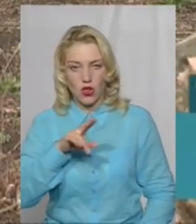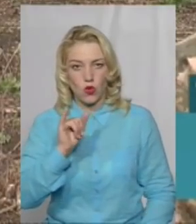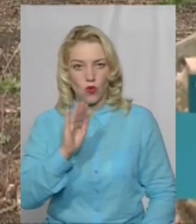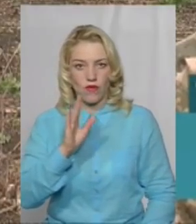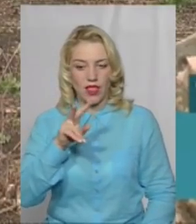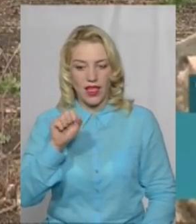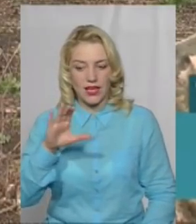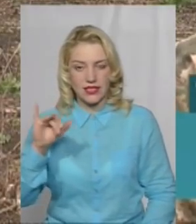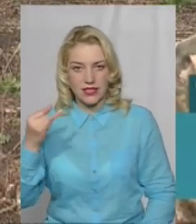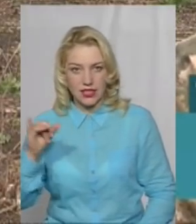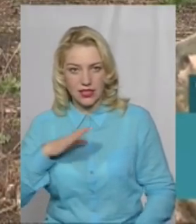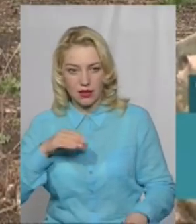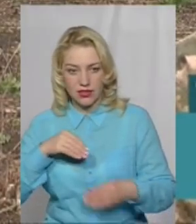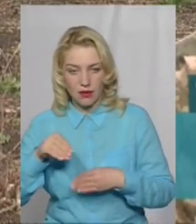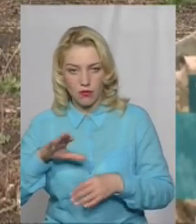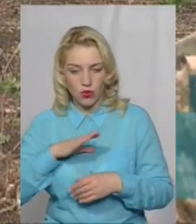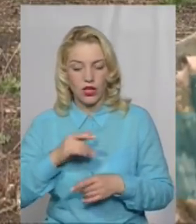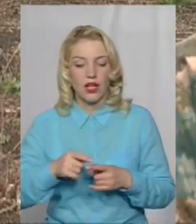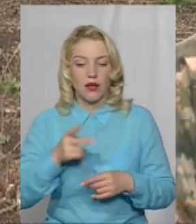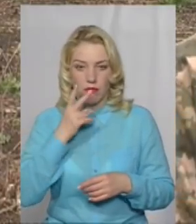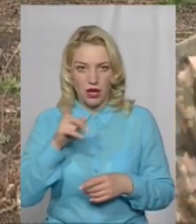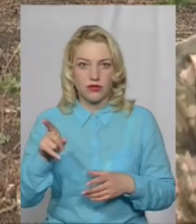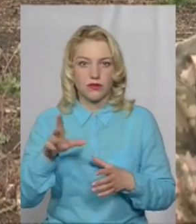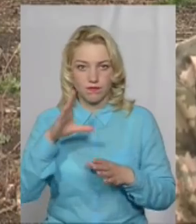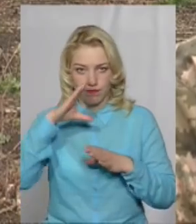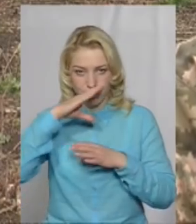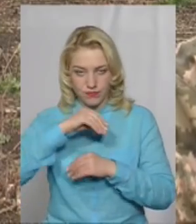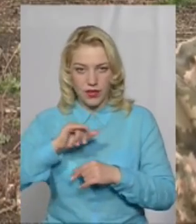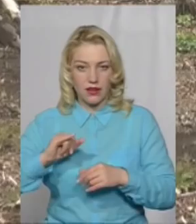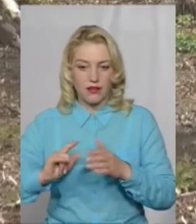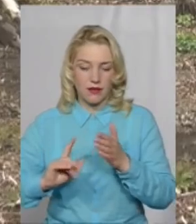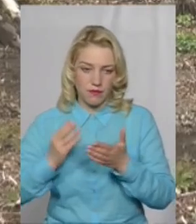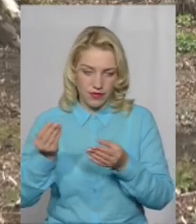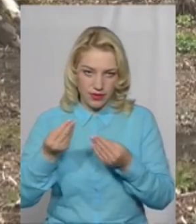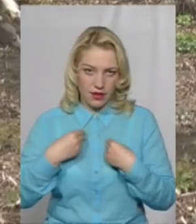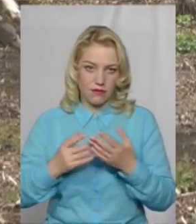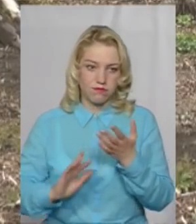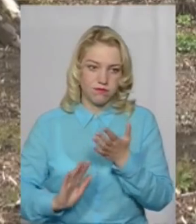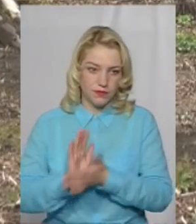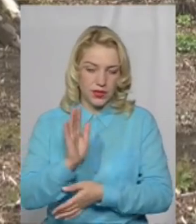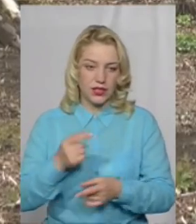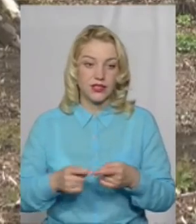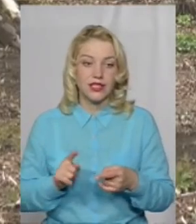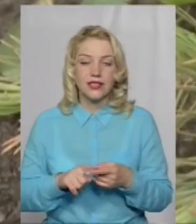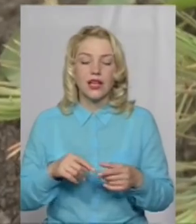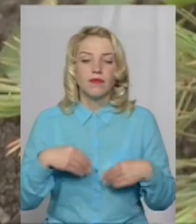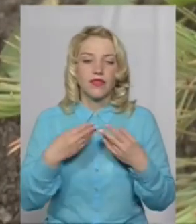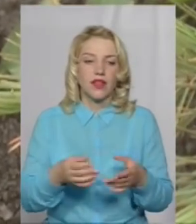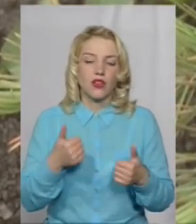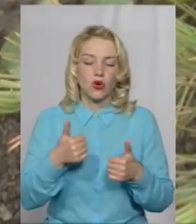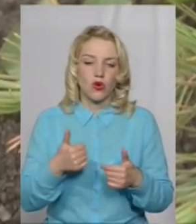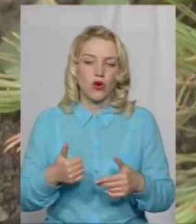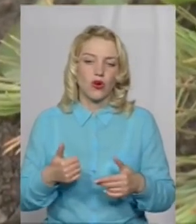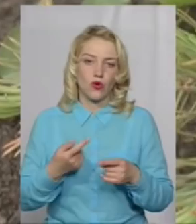бачимо, що рослинки прижилися та дали гарний приріст. Це дало хороші результати. Приживлюваність